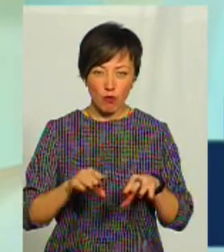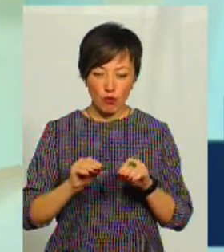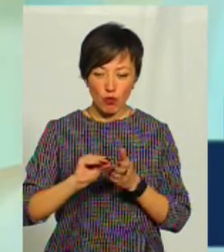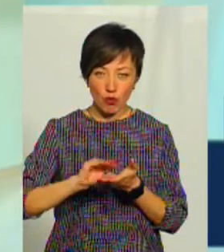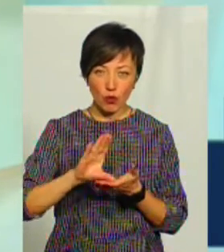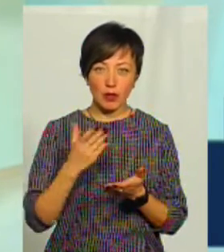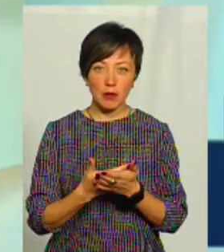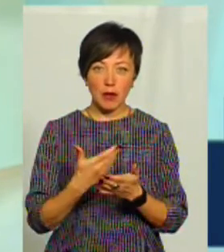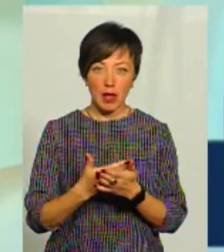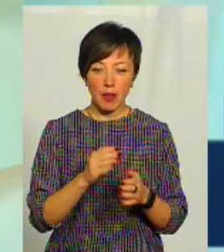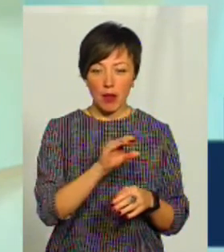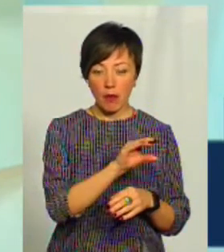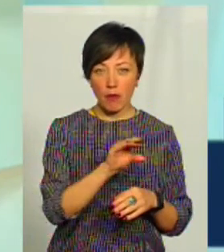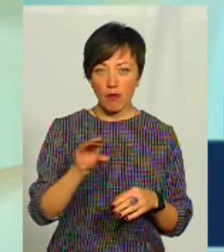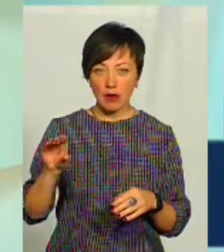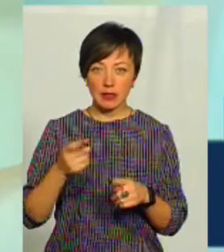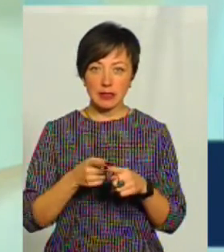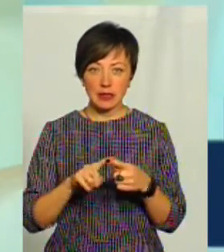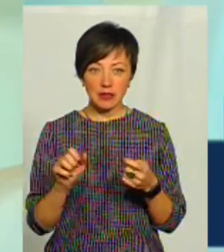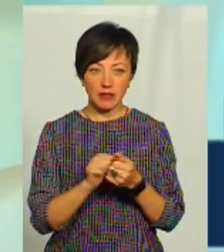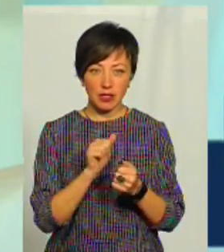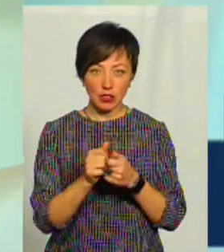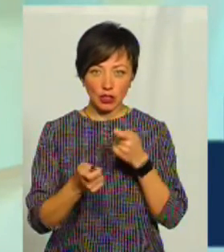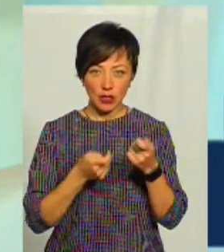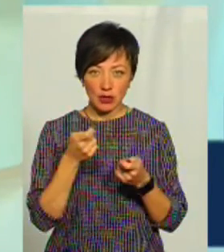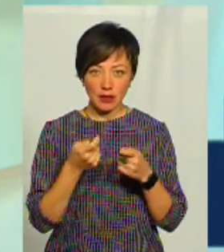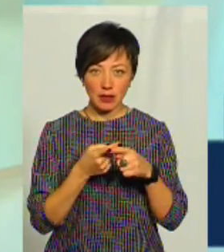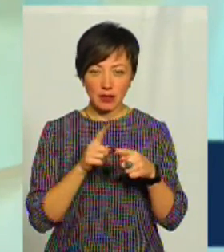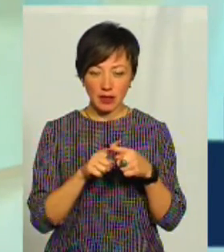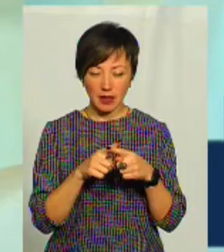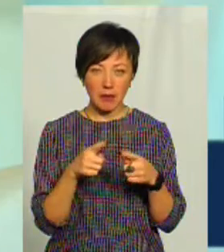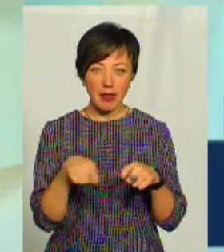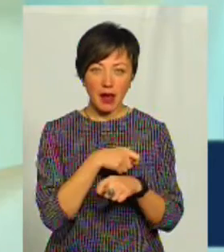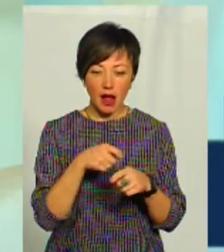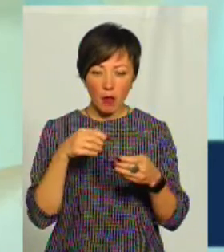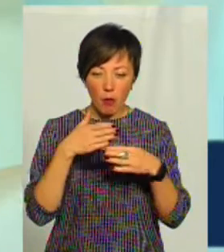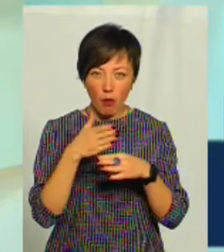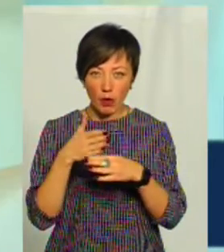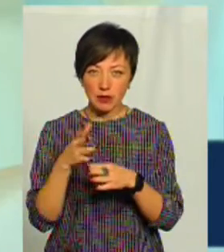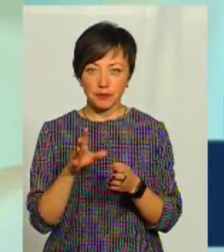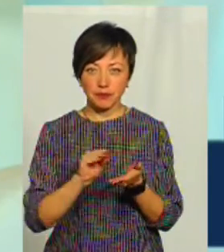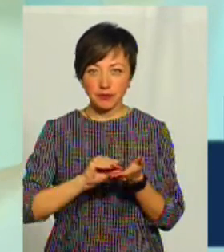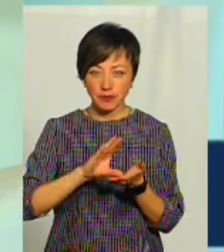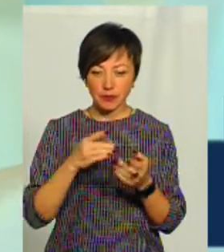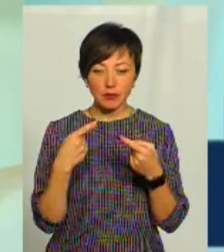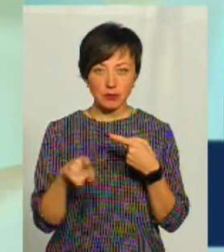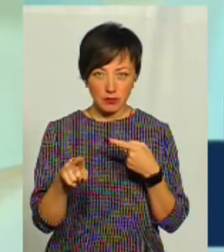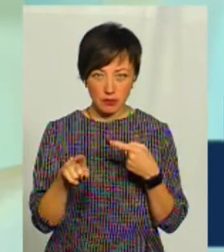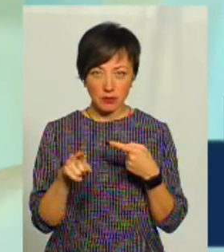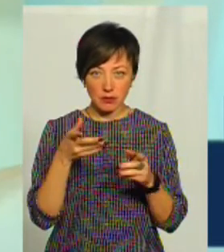Якщо, наприклад, на поверхні цих твердих частинок, а це, як правило, пористі такі матеріали, адсорбуються